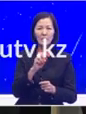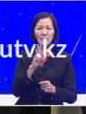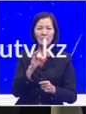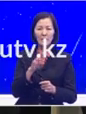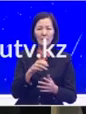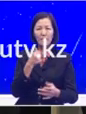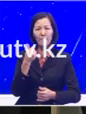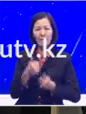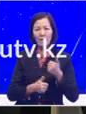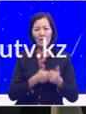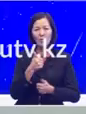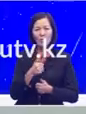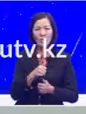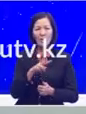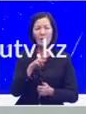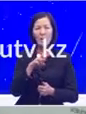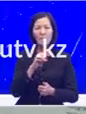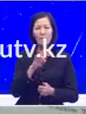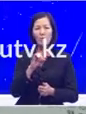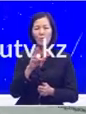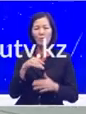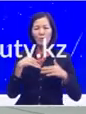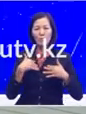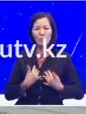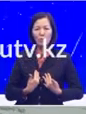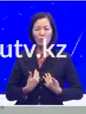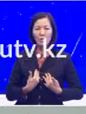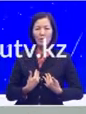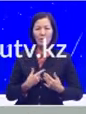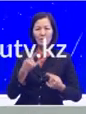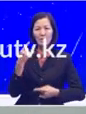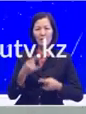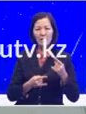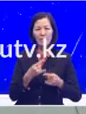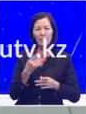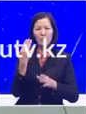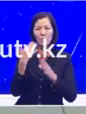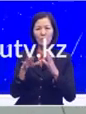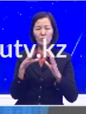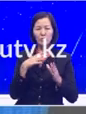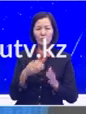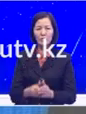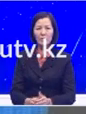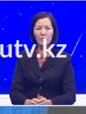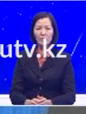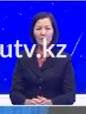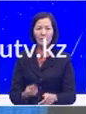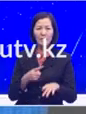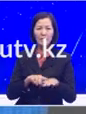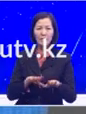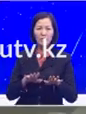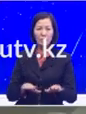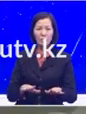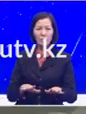аталмыш байқауға меруерттің мұңы деп аталатын арнайы хабарын жіберген. Әлеуметтік тақырыптағы үздік телебағдарлама номинациясының бірінші орын